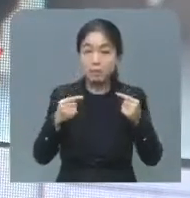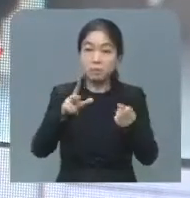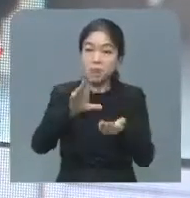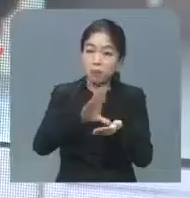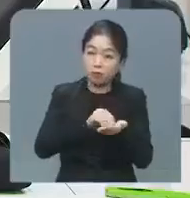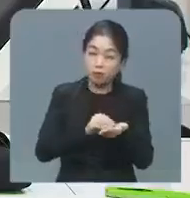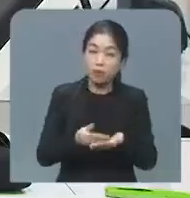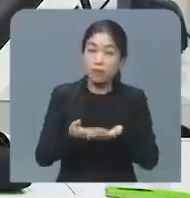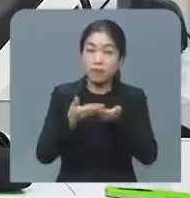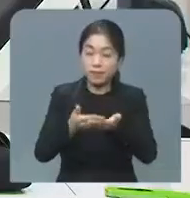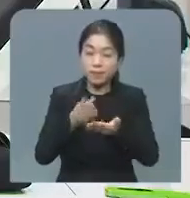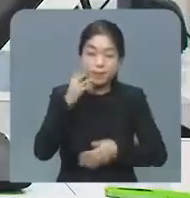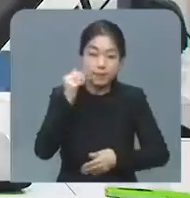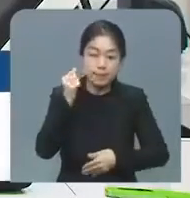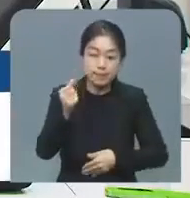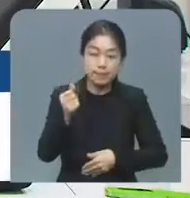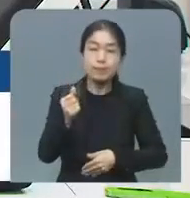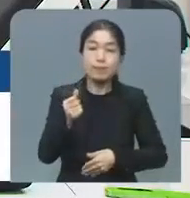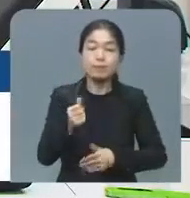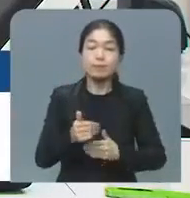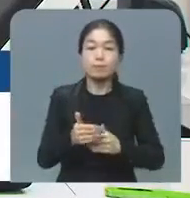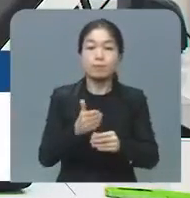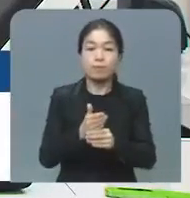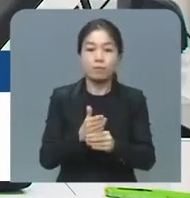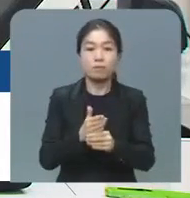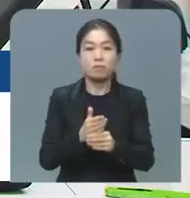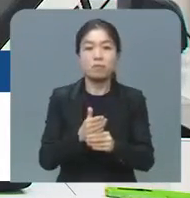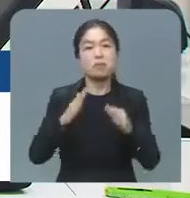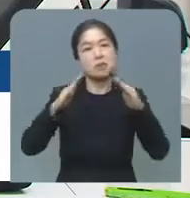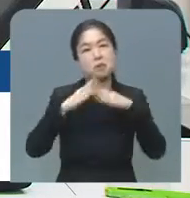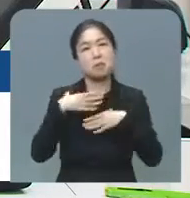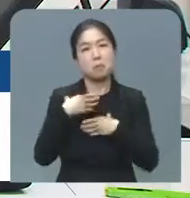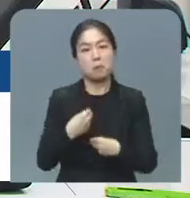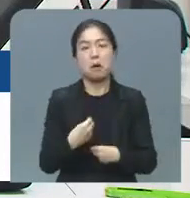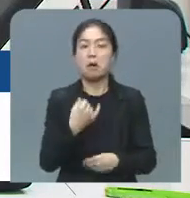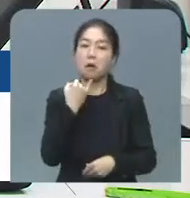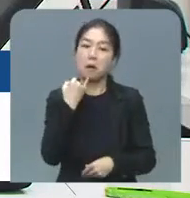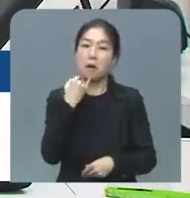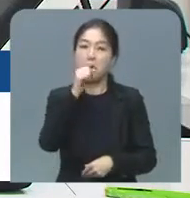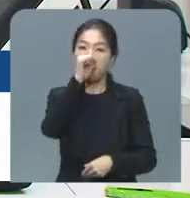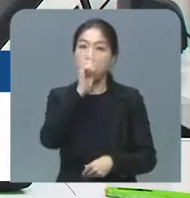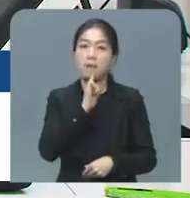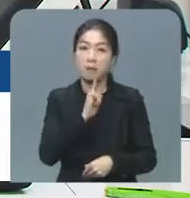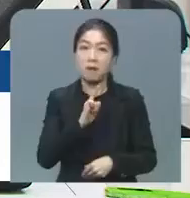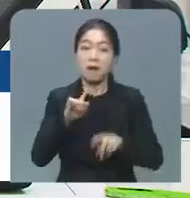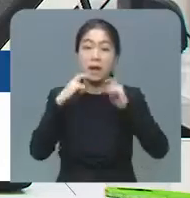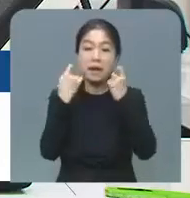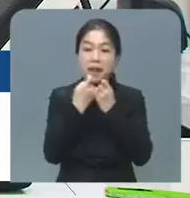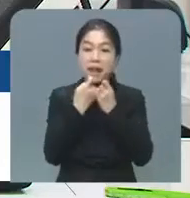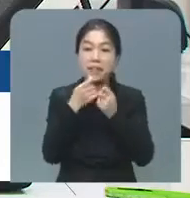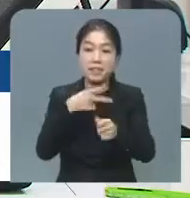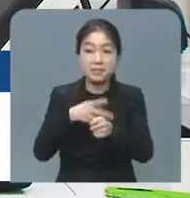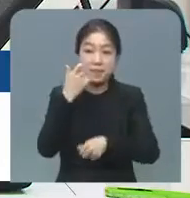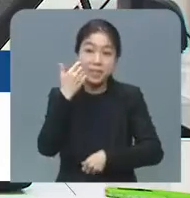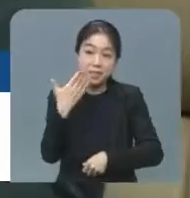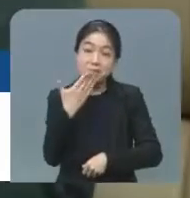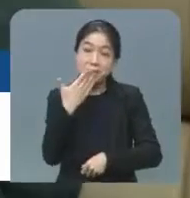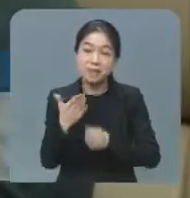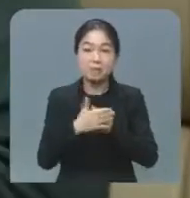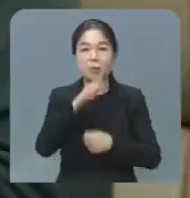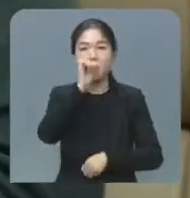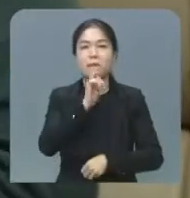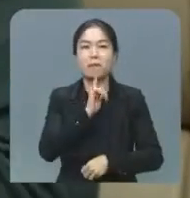책에서 편하게 수업을 세우시는 더 좋다고 얘기하고 또 개인적으로 선생님한테 질문을 할 수도 있으니까 좋다고